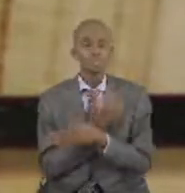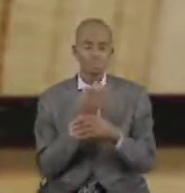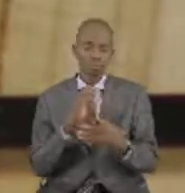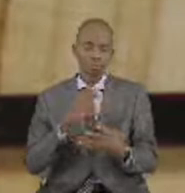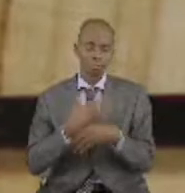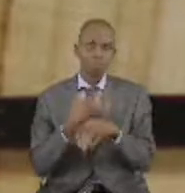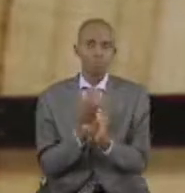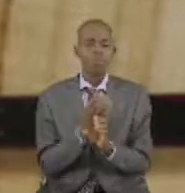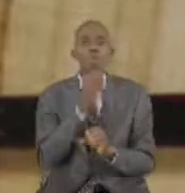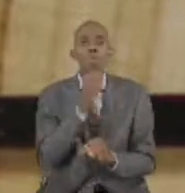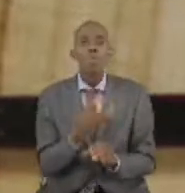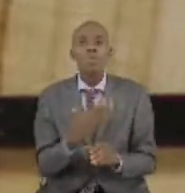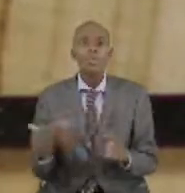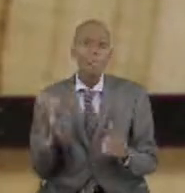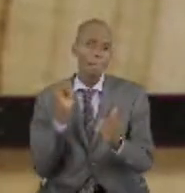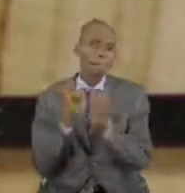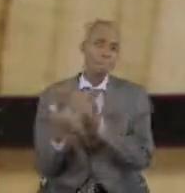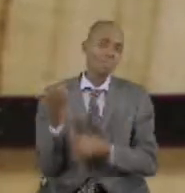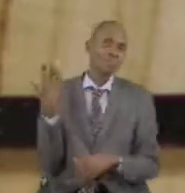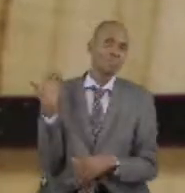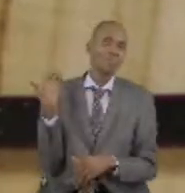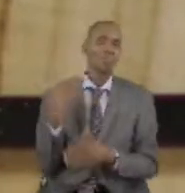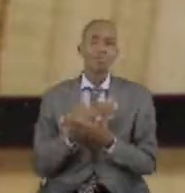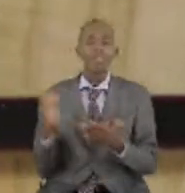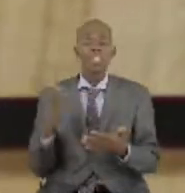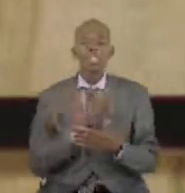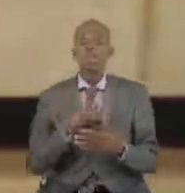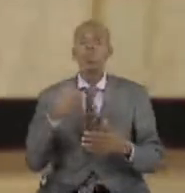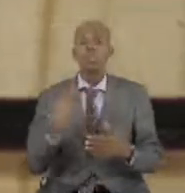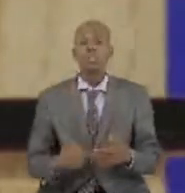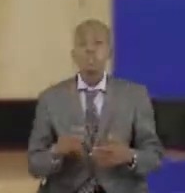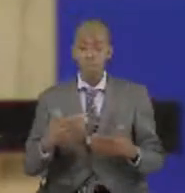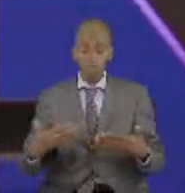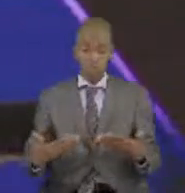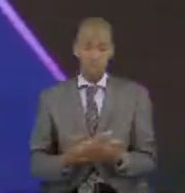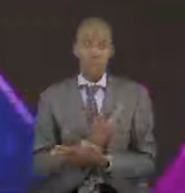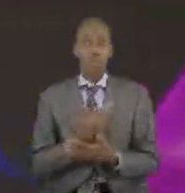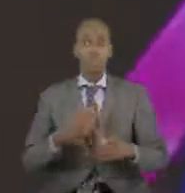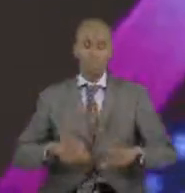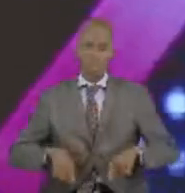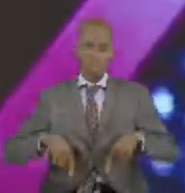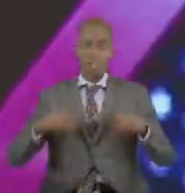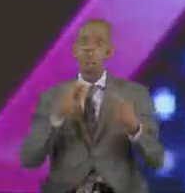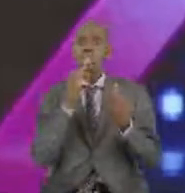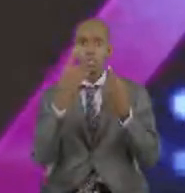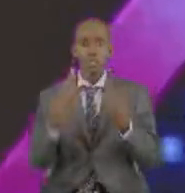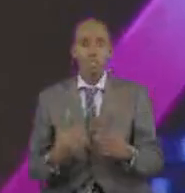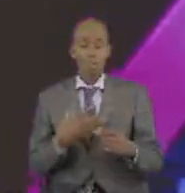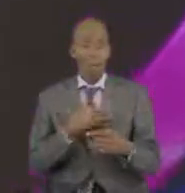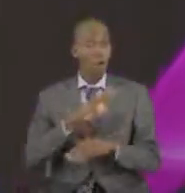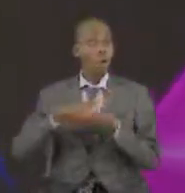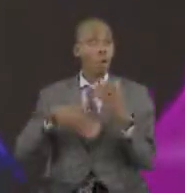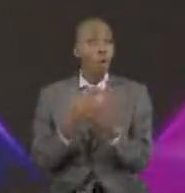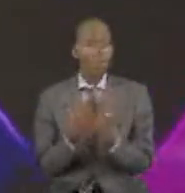l'influent aux anciennes sont passés voici l'ancien style de vie est passée voici toutes choses